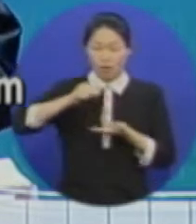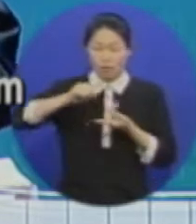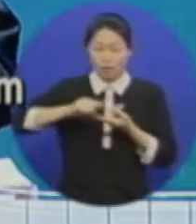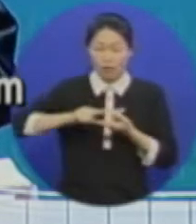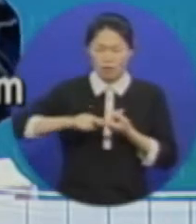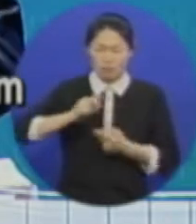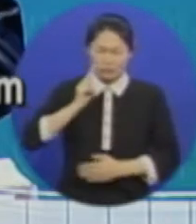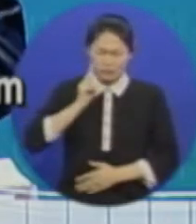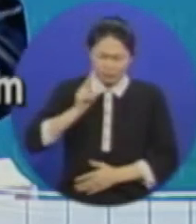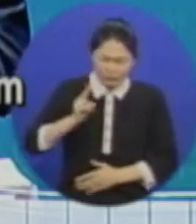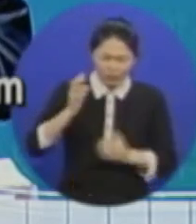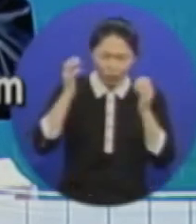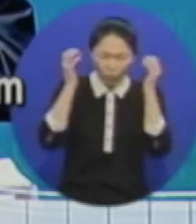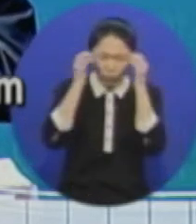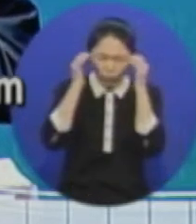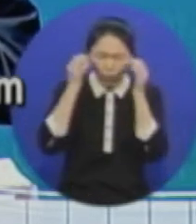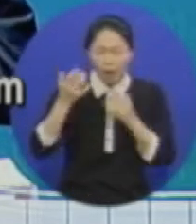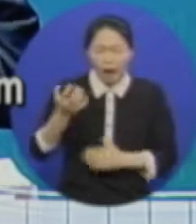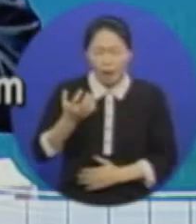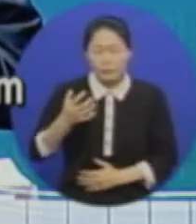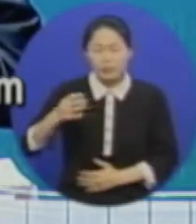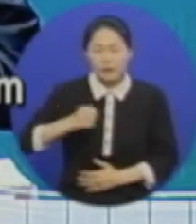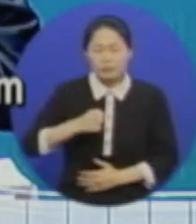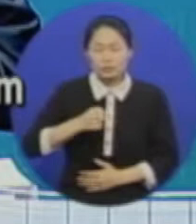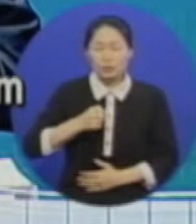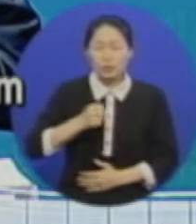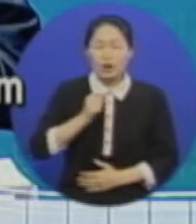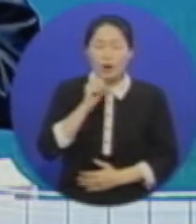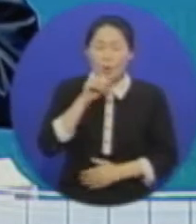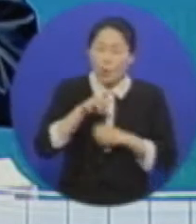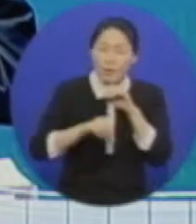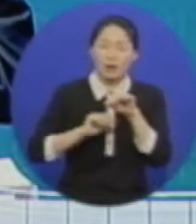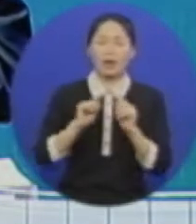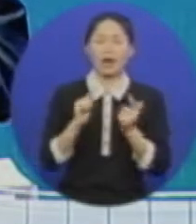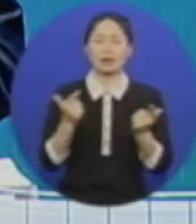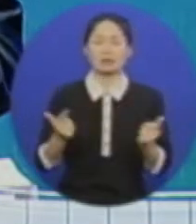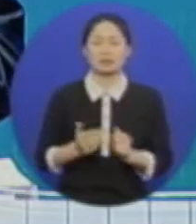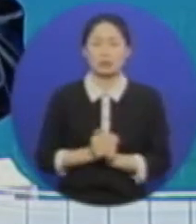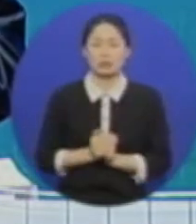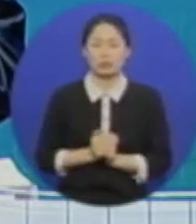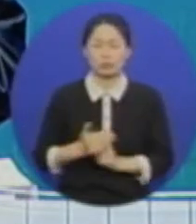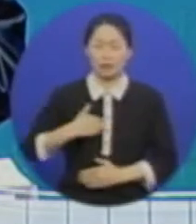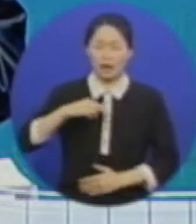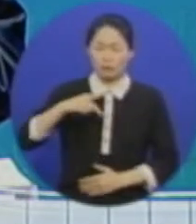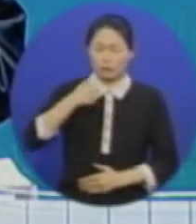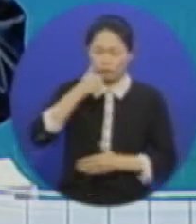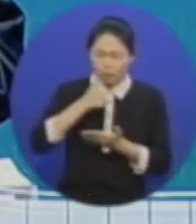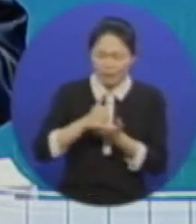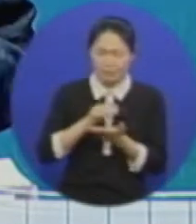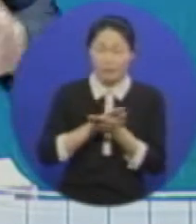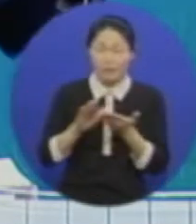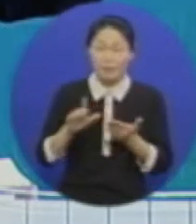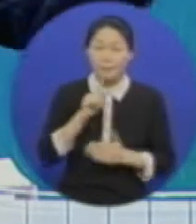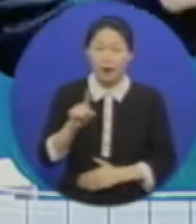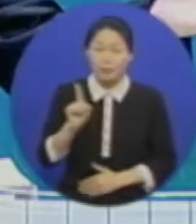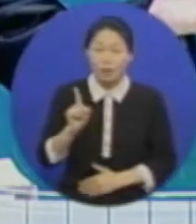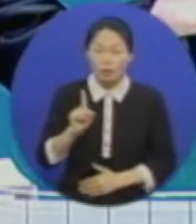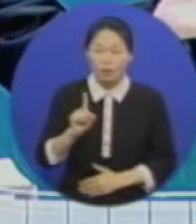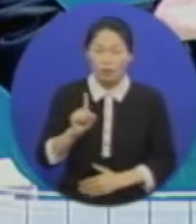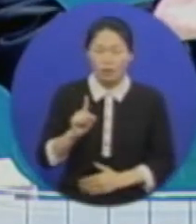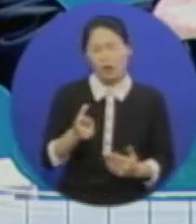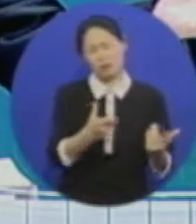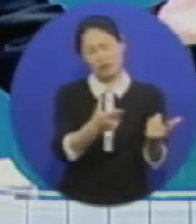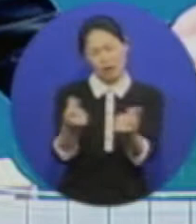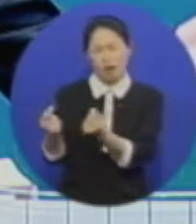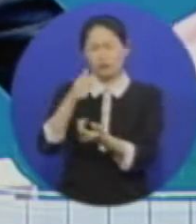심각한 고통과 아픔을 가지고 하는 말이 아니에요 나도 주인입니다 라는 말은 다 주인이 줘